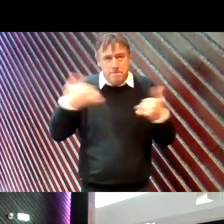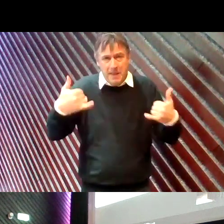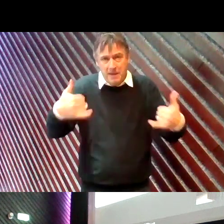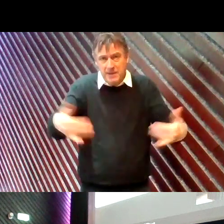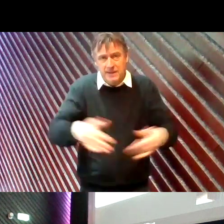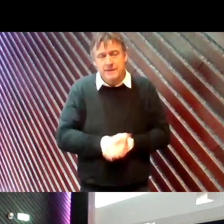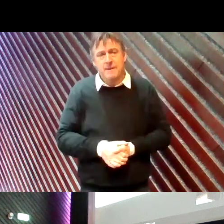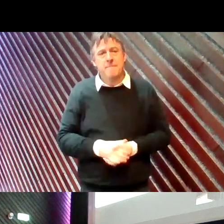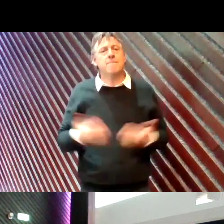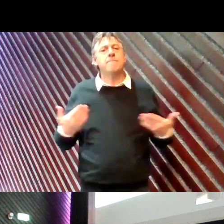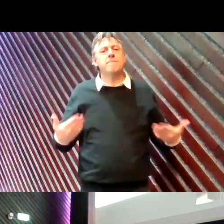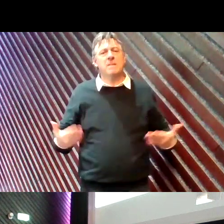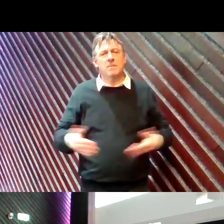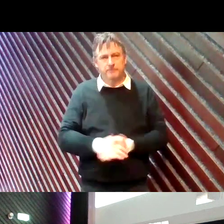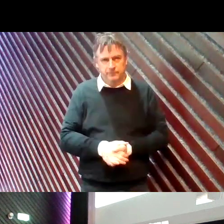Maintenant,